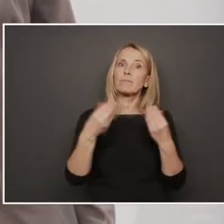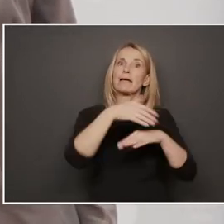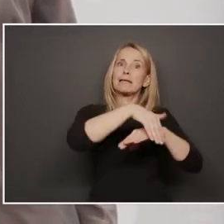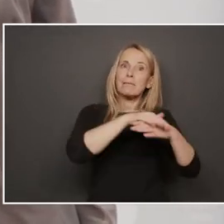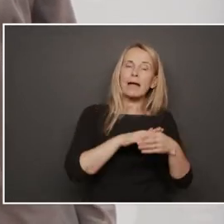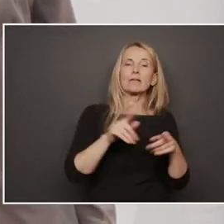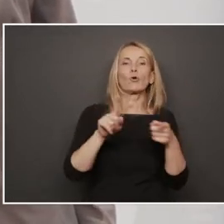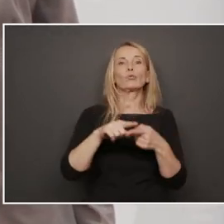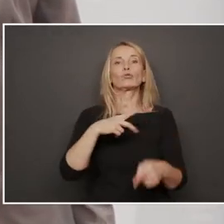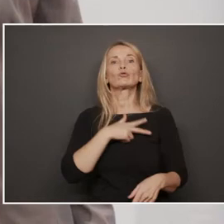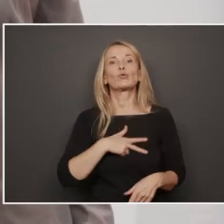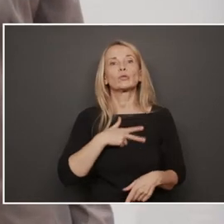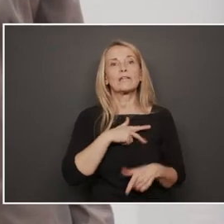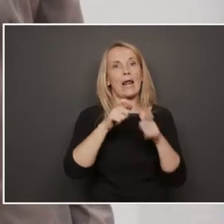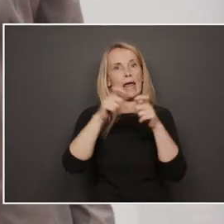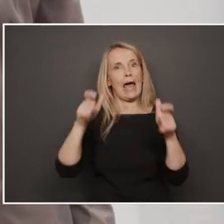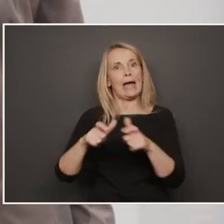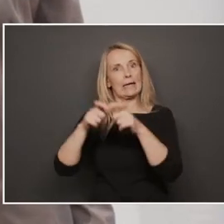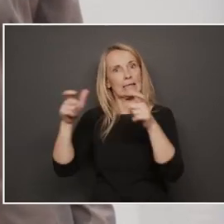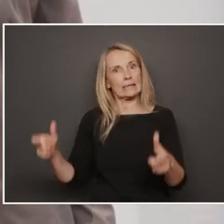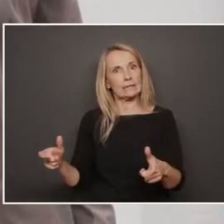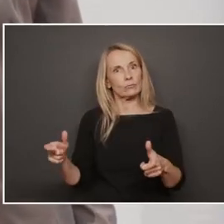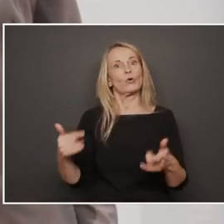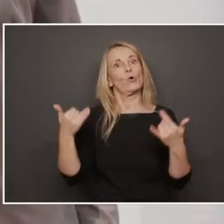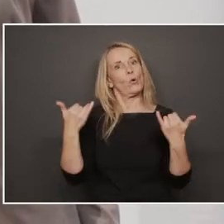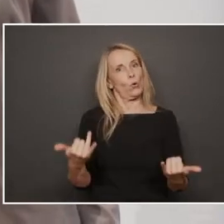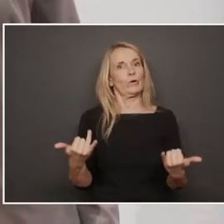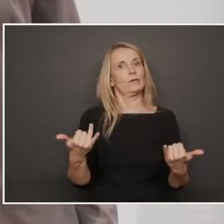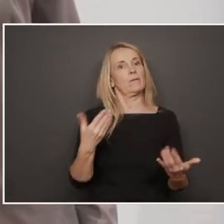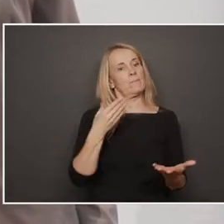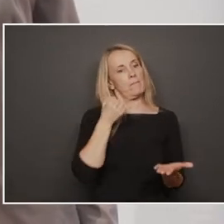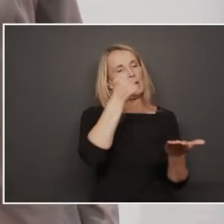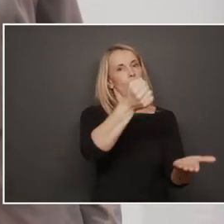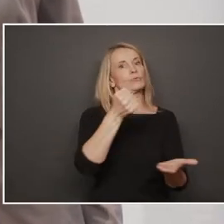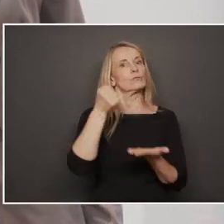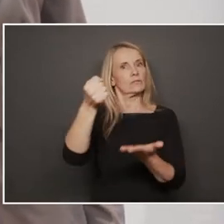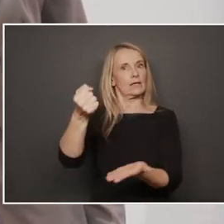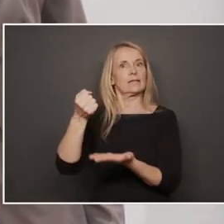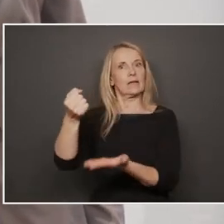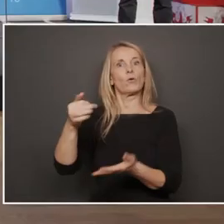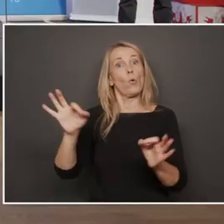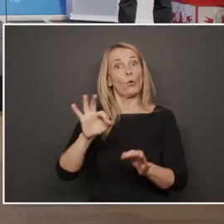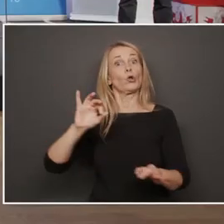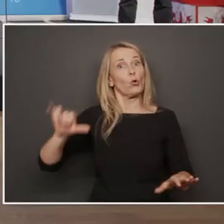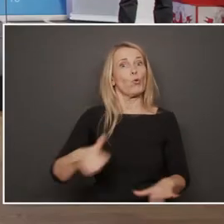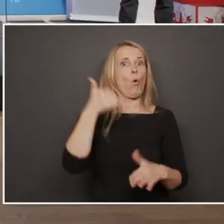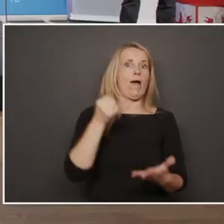soziale Einrichtungen in Tirol auszeichnen bzw. wieder auszeichnen.